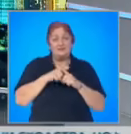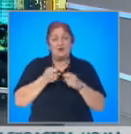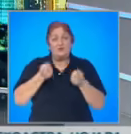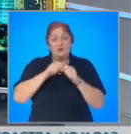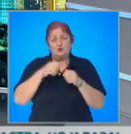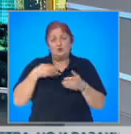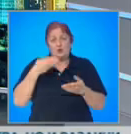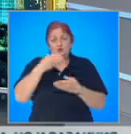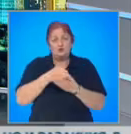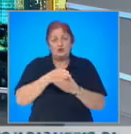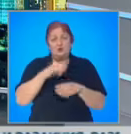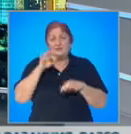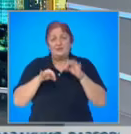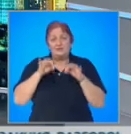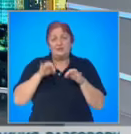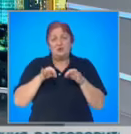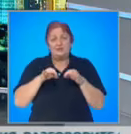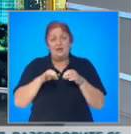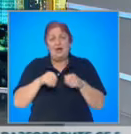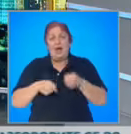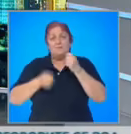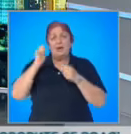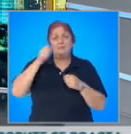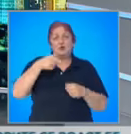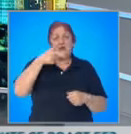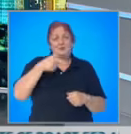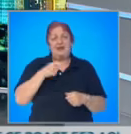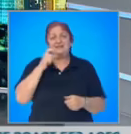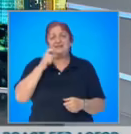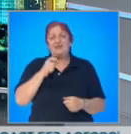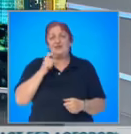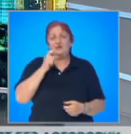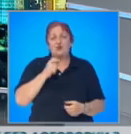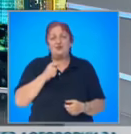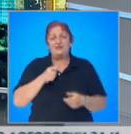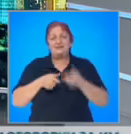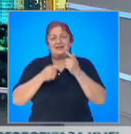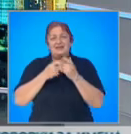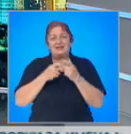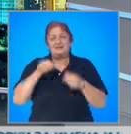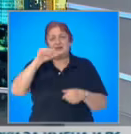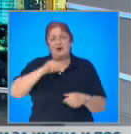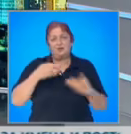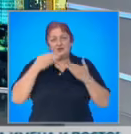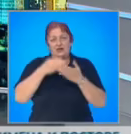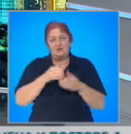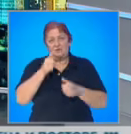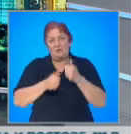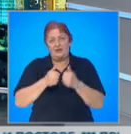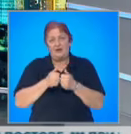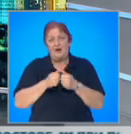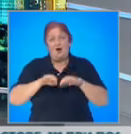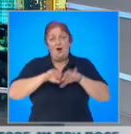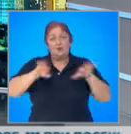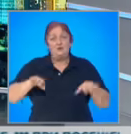Дейвид Хъдълстоун приключи участието си още в квалификациите. Бадминтонистките Габриела и Стефани Стоеви стартираха с загуба участието си в